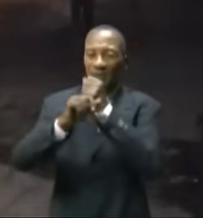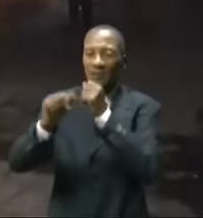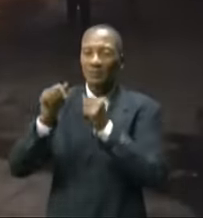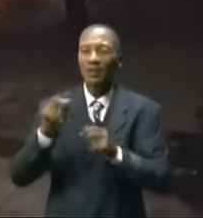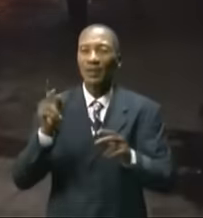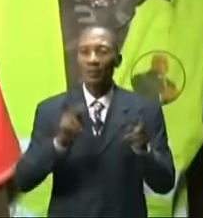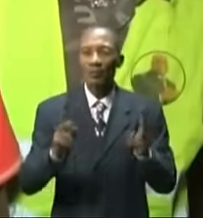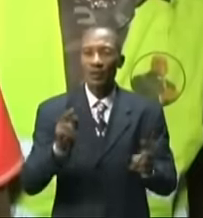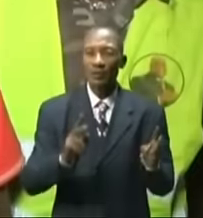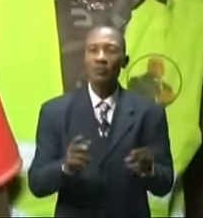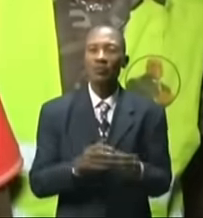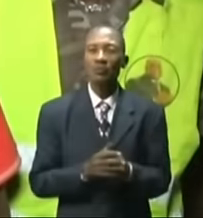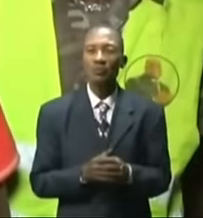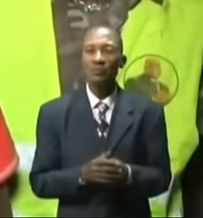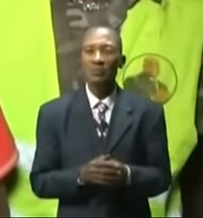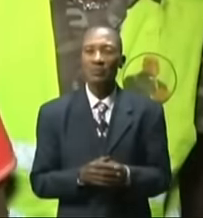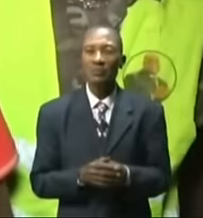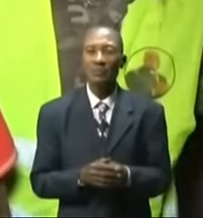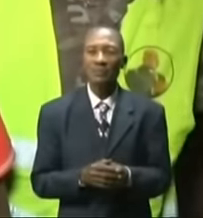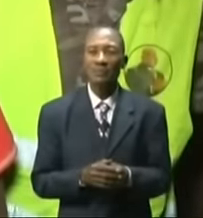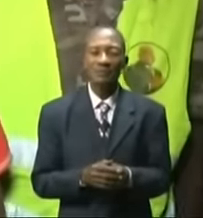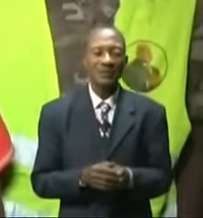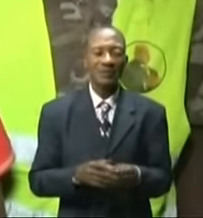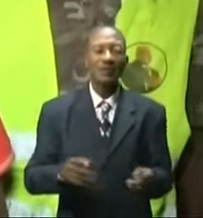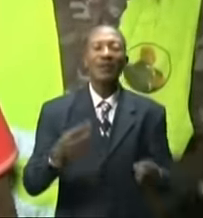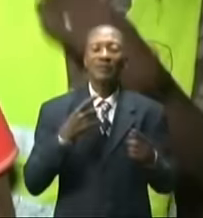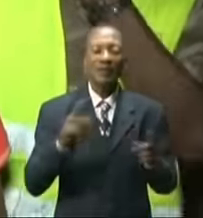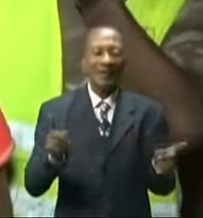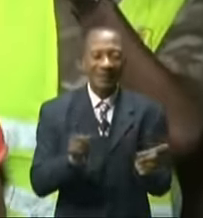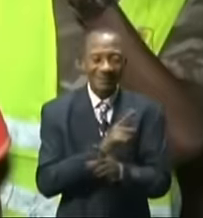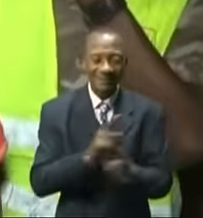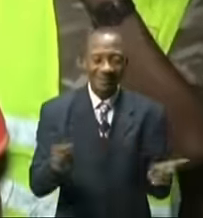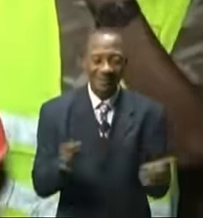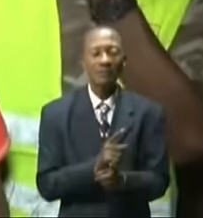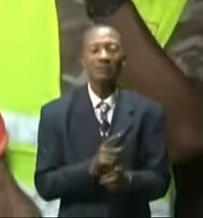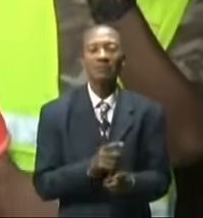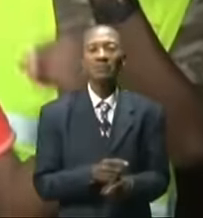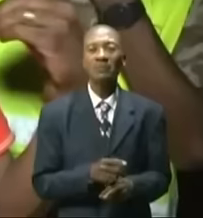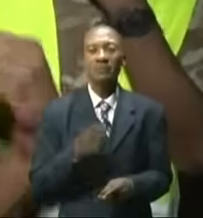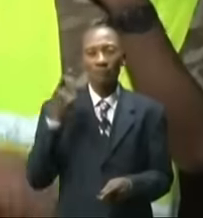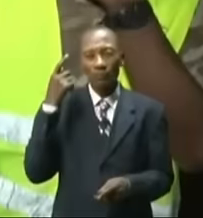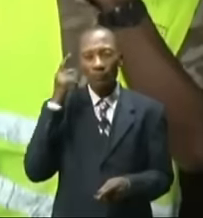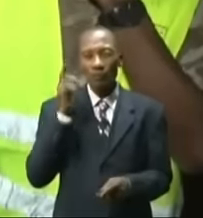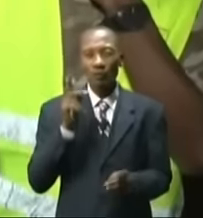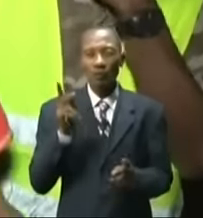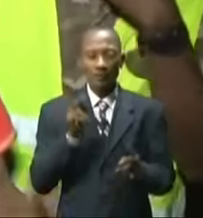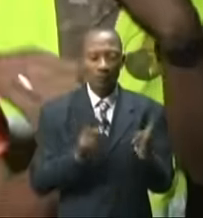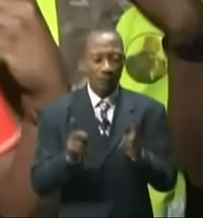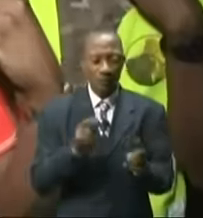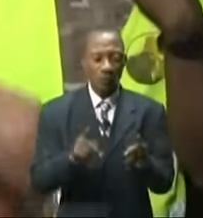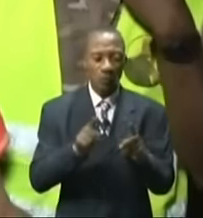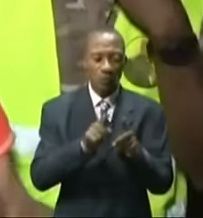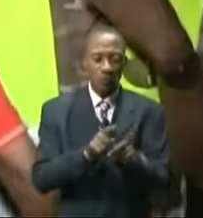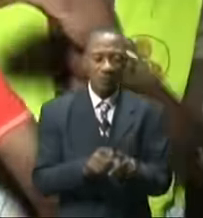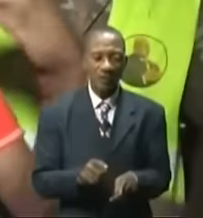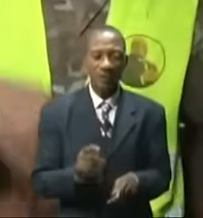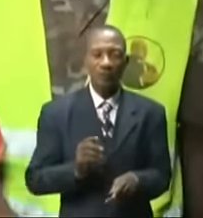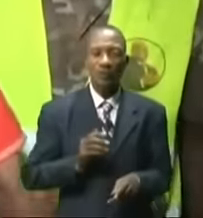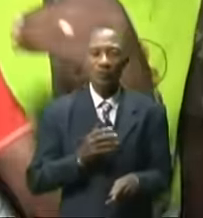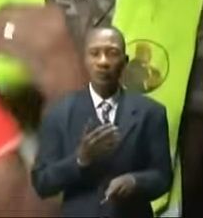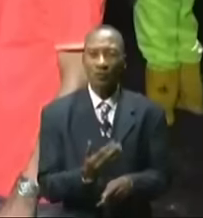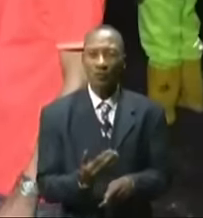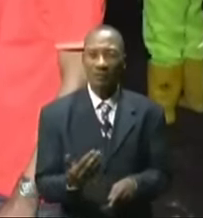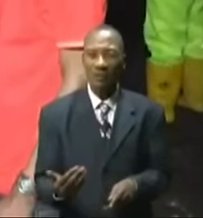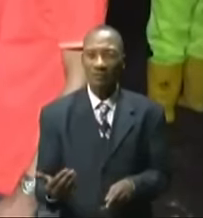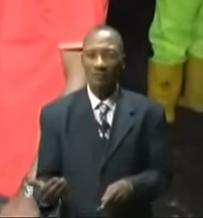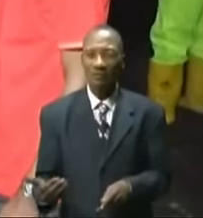un marché. Donc il est strictement interdit à la population ou à nos mamans de vendre le long